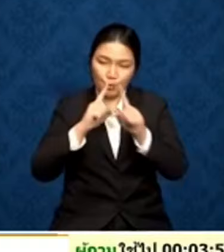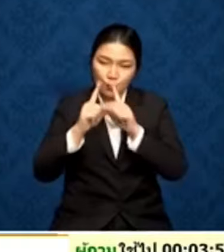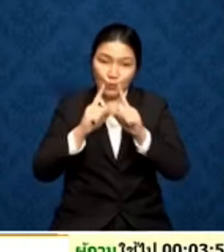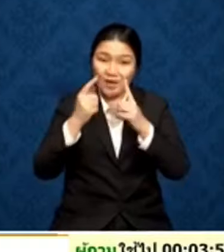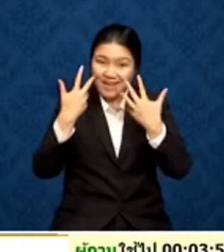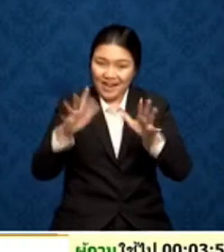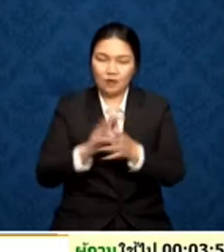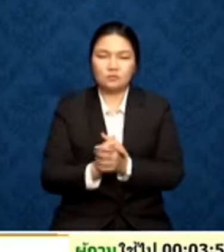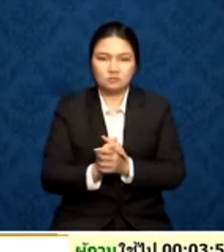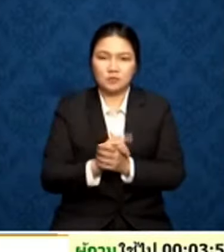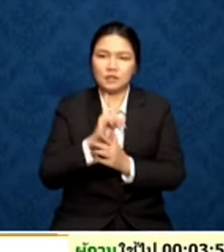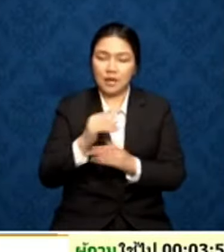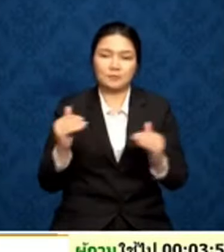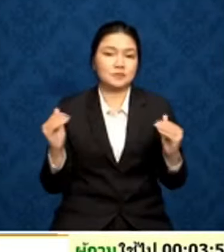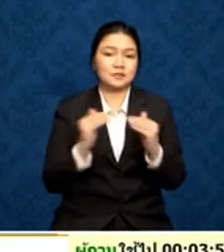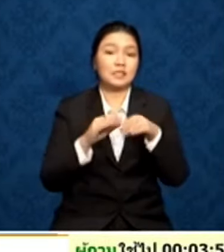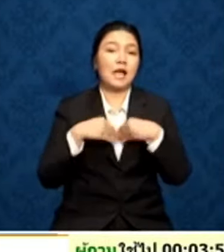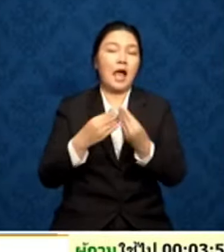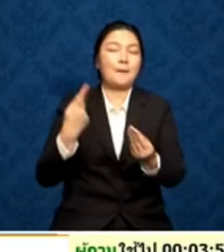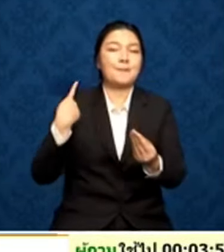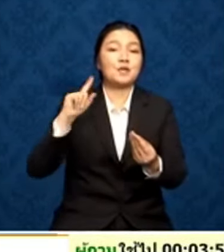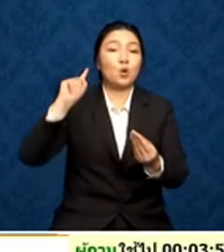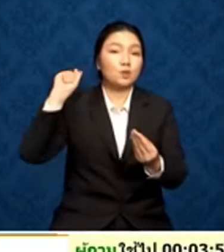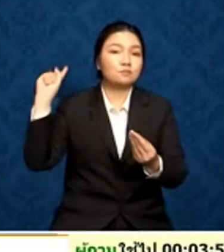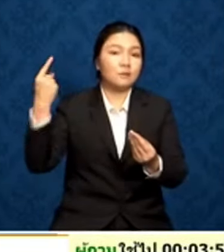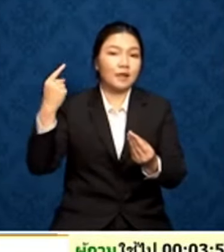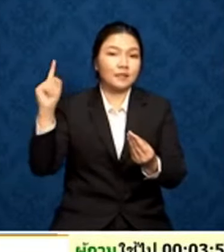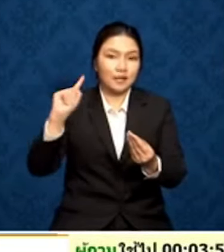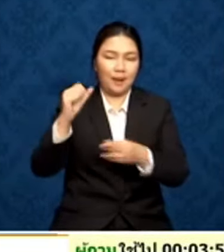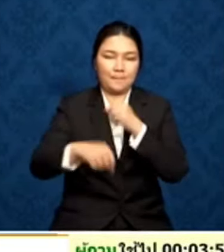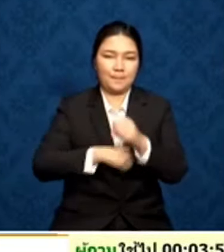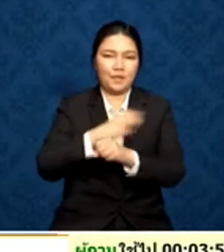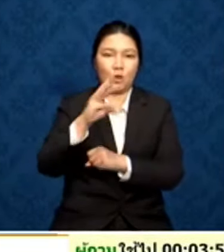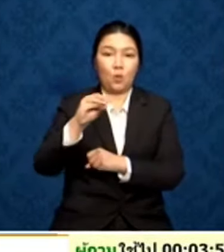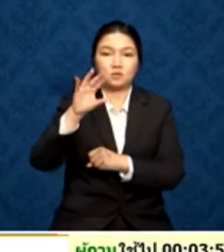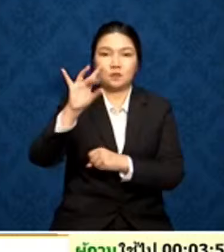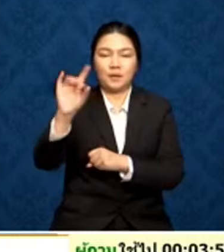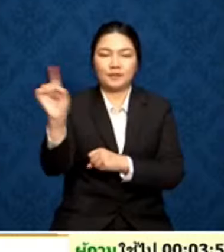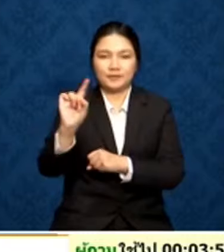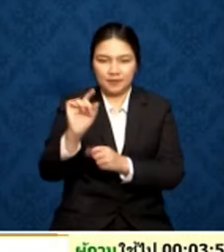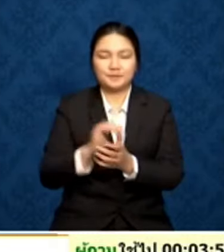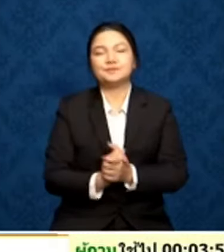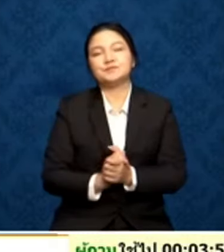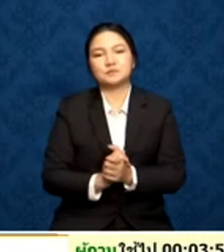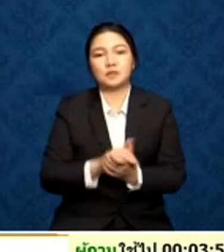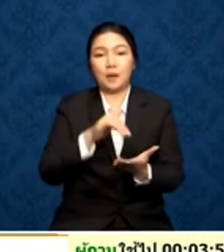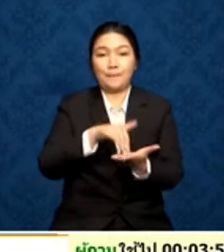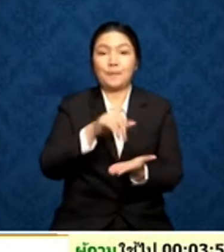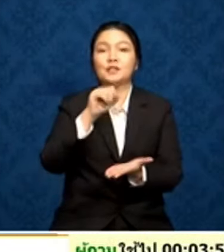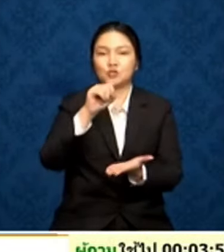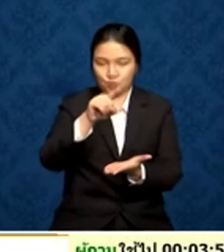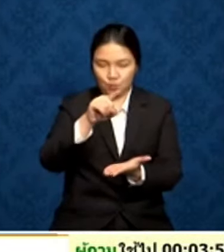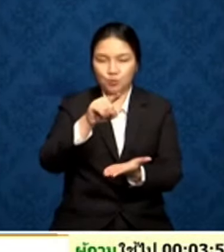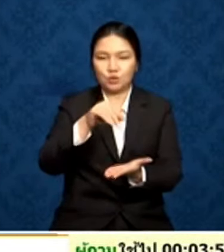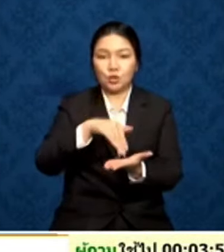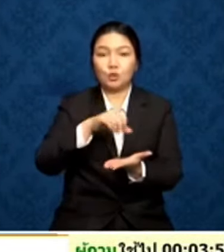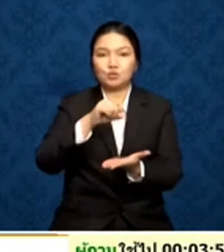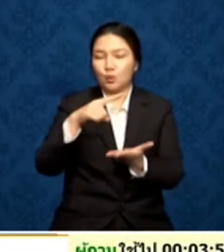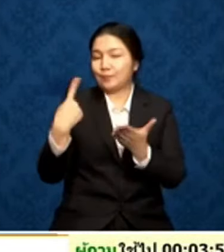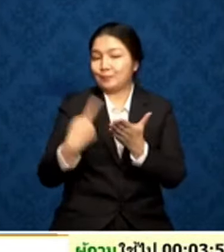สิทธิประโยชน์ใหม่สำหรับงบประมาณในปี68นะครับคือศูนย์ปรึกษาจิตเวชนะครับศู